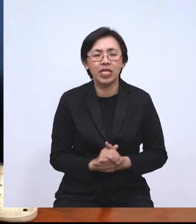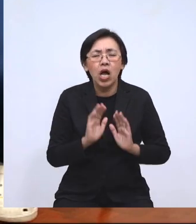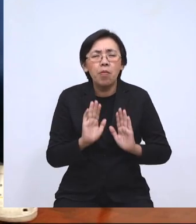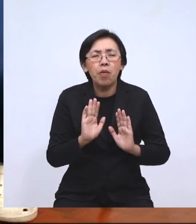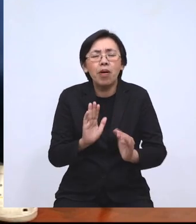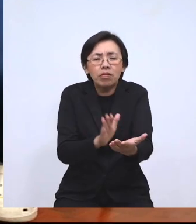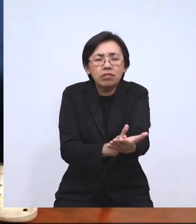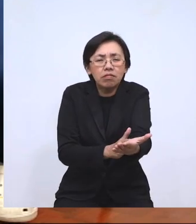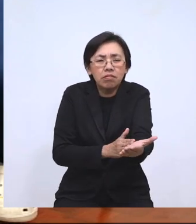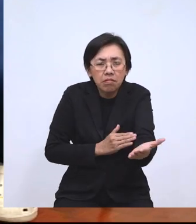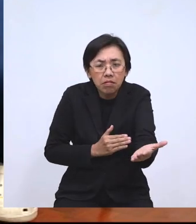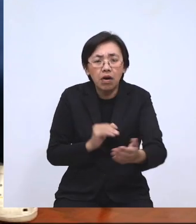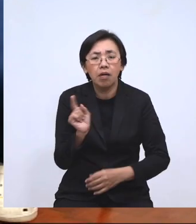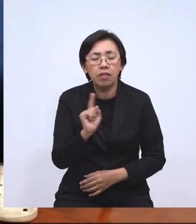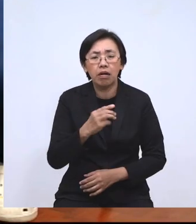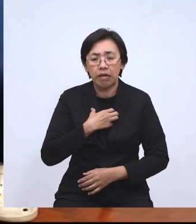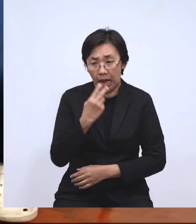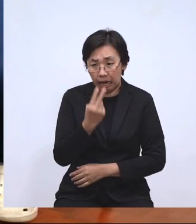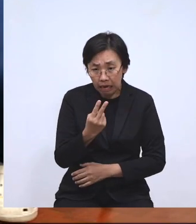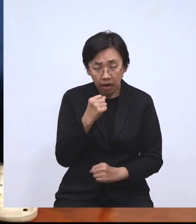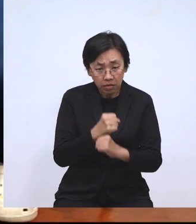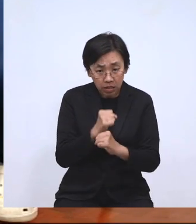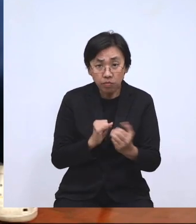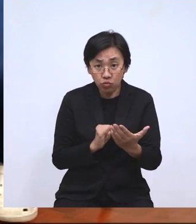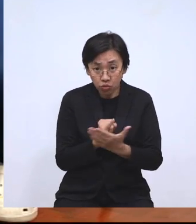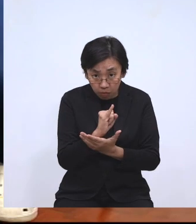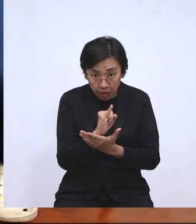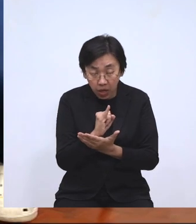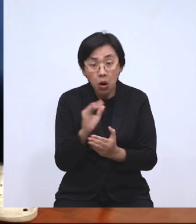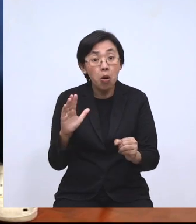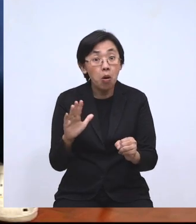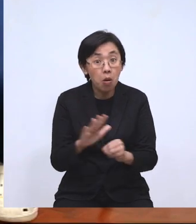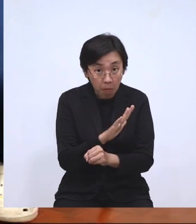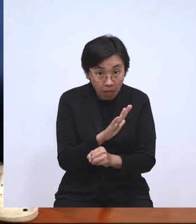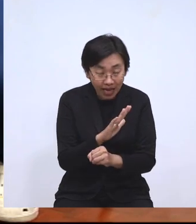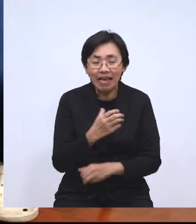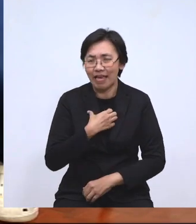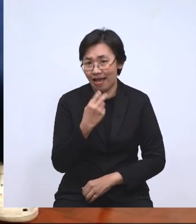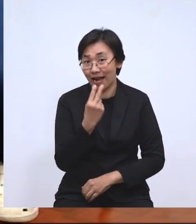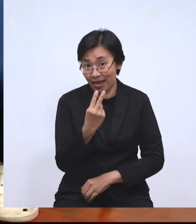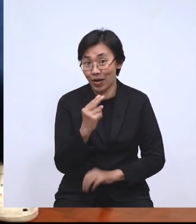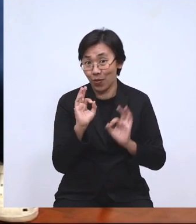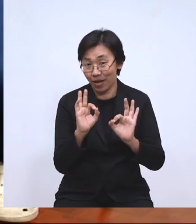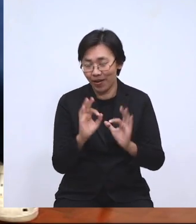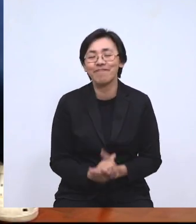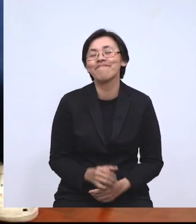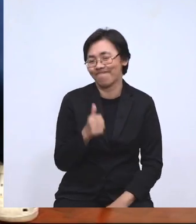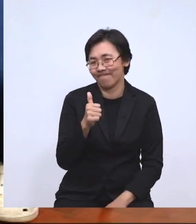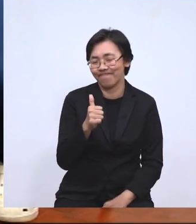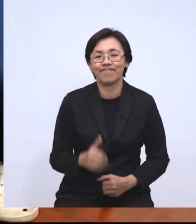อย่างช้าๆนะเพราะครูหวานอยากเห็นด้วยว่ามอสทำถูกขั้นตอนไหมทำครบไหมโอเคไหมครับ ครับผม ขอบคุณ